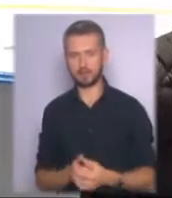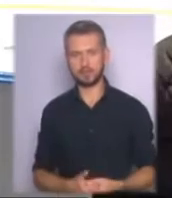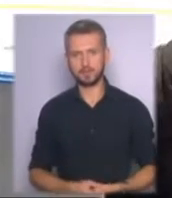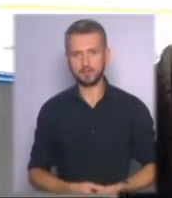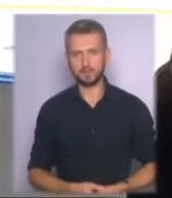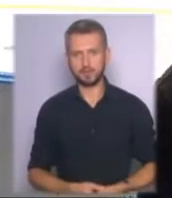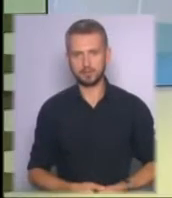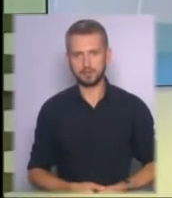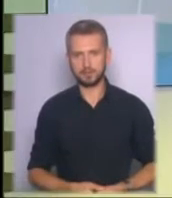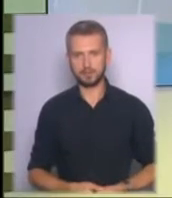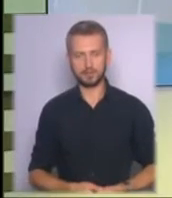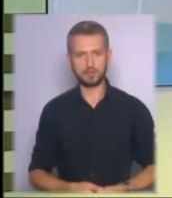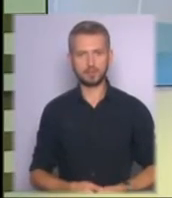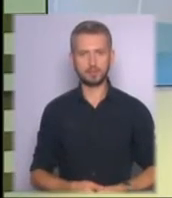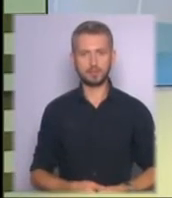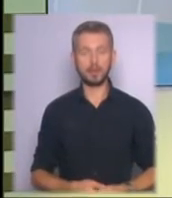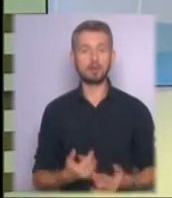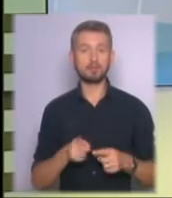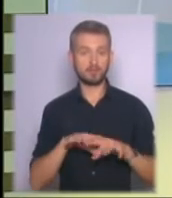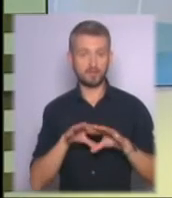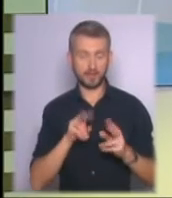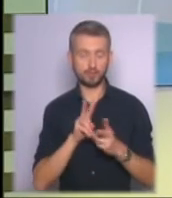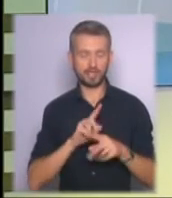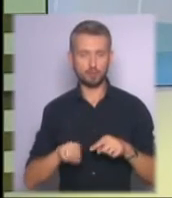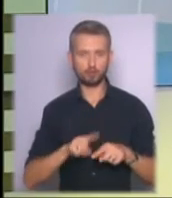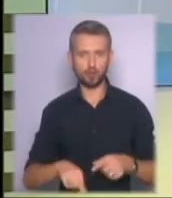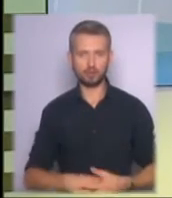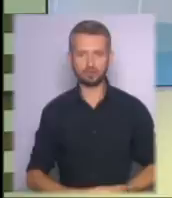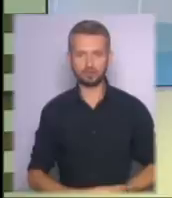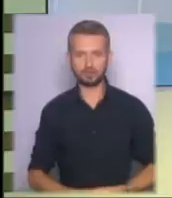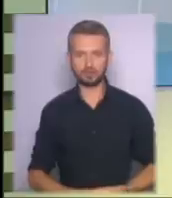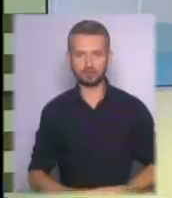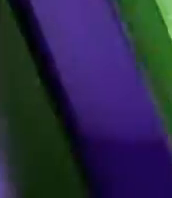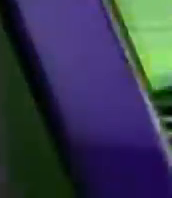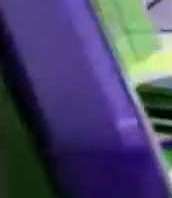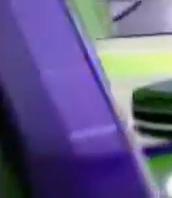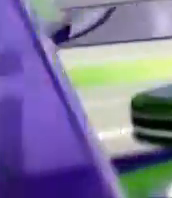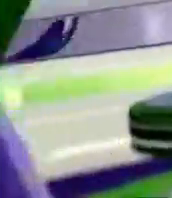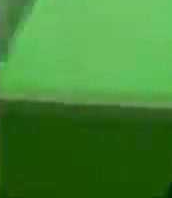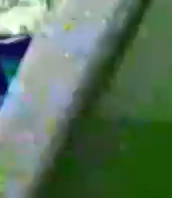На разе это все. До встречи.